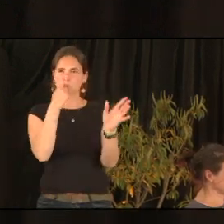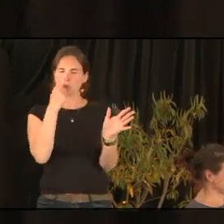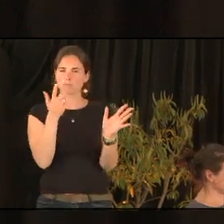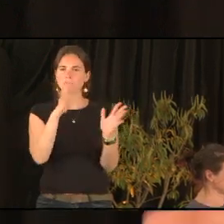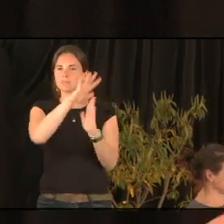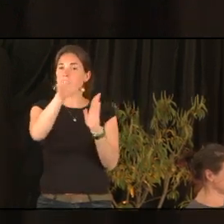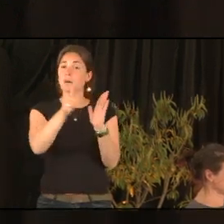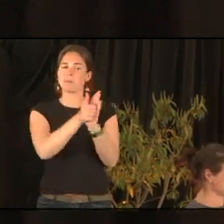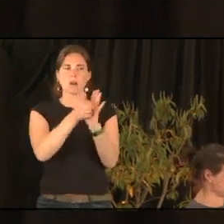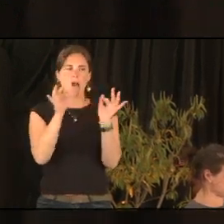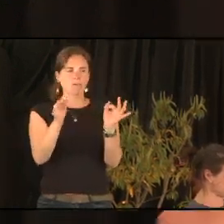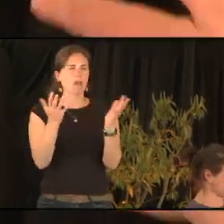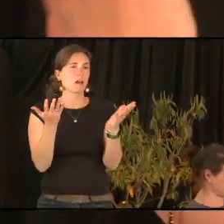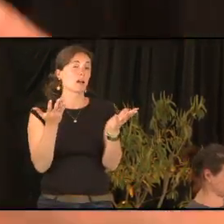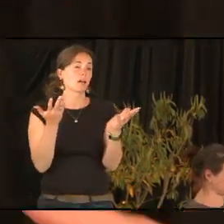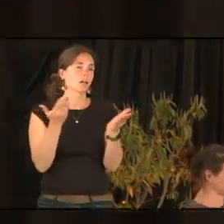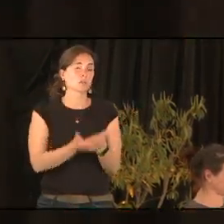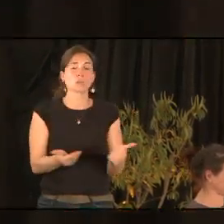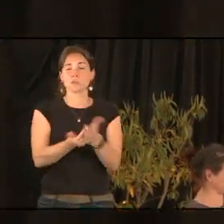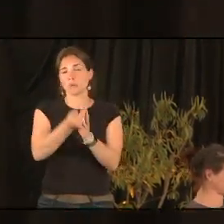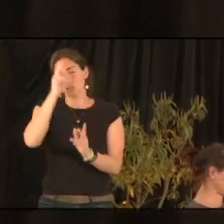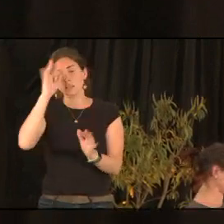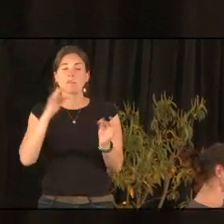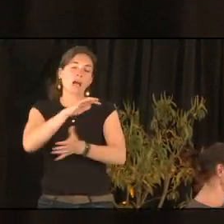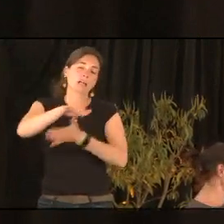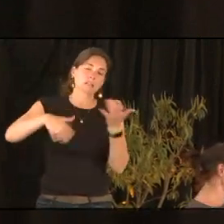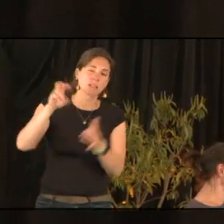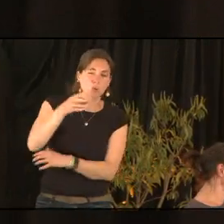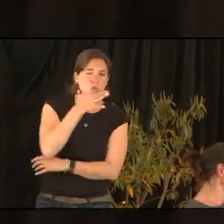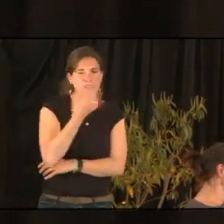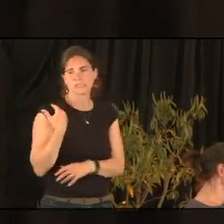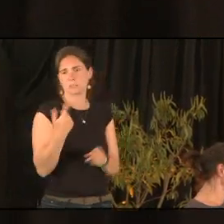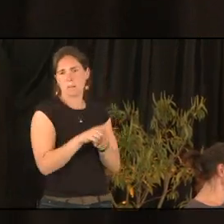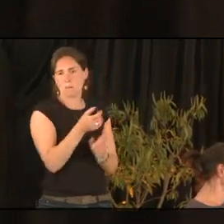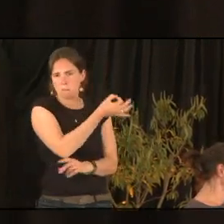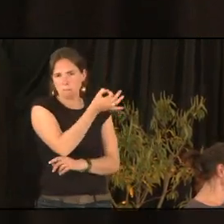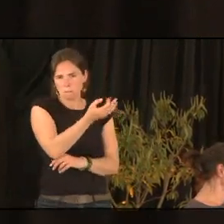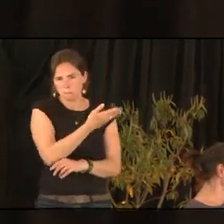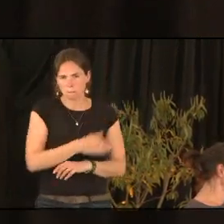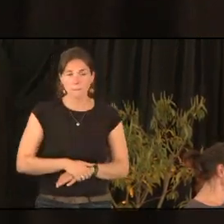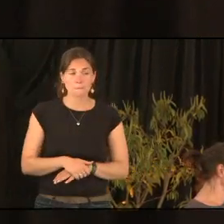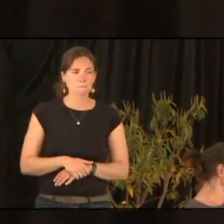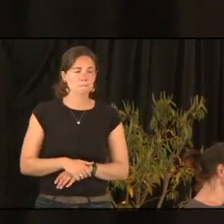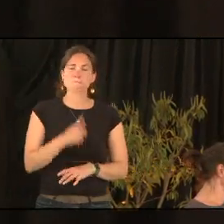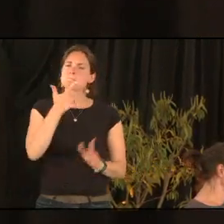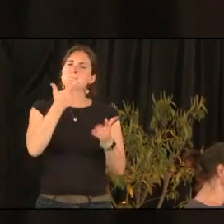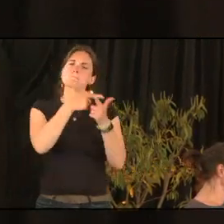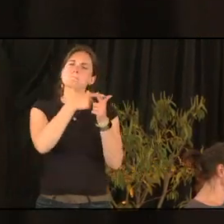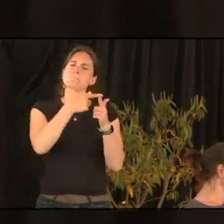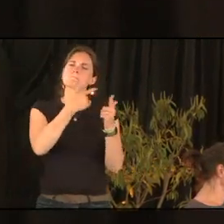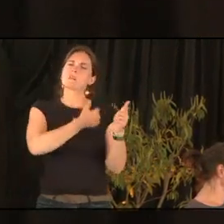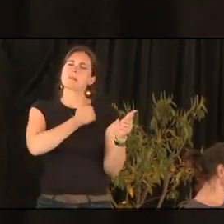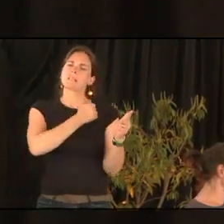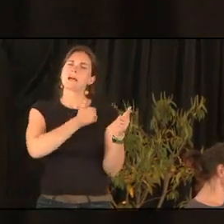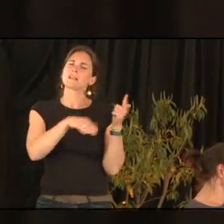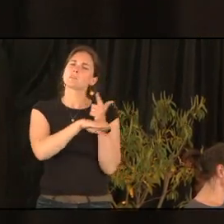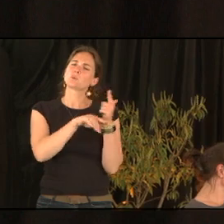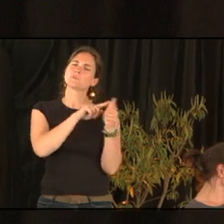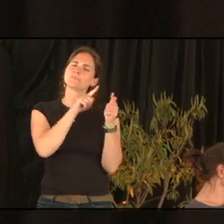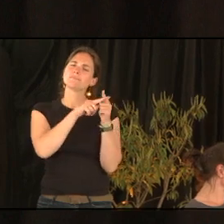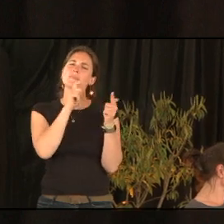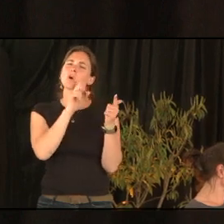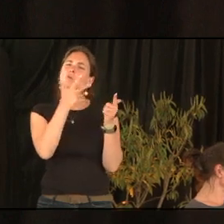pouvoir total et qui s'est dit, je vais jouer avec ce vocabulaire qui correspond à cet